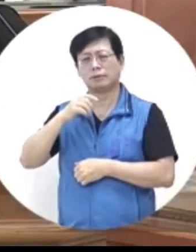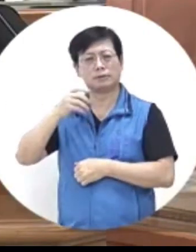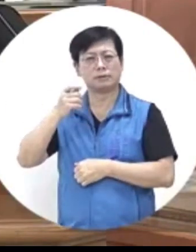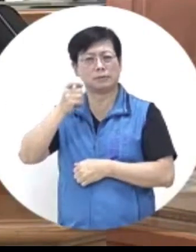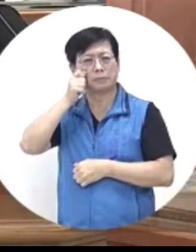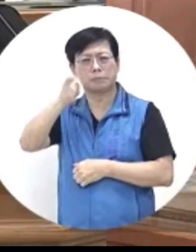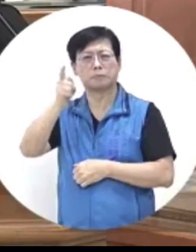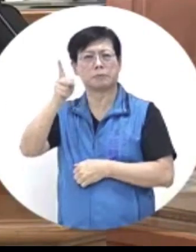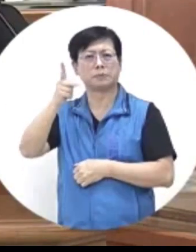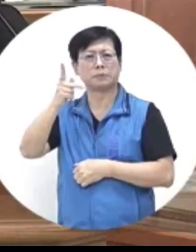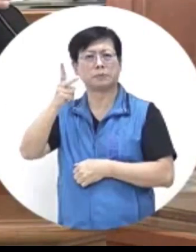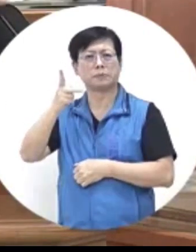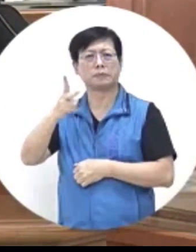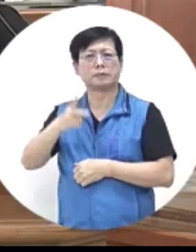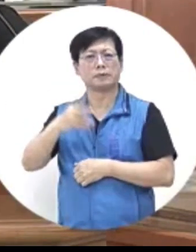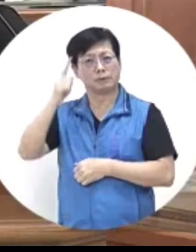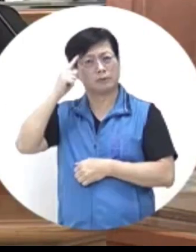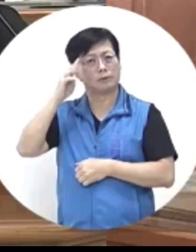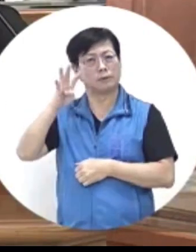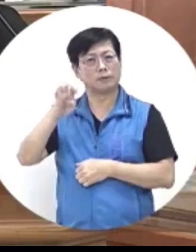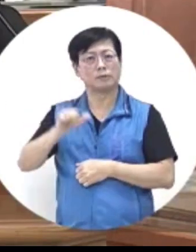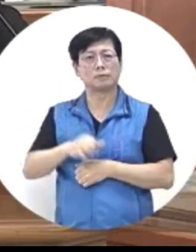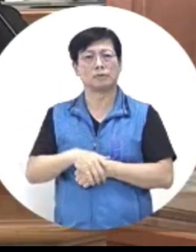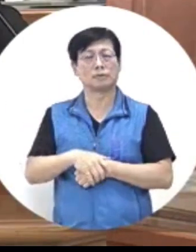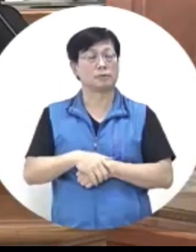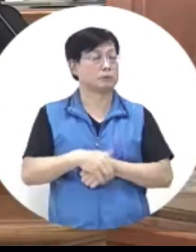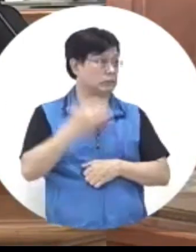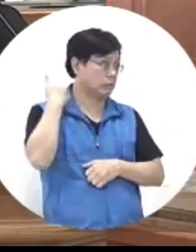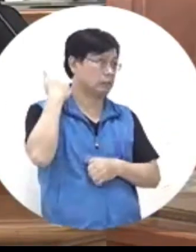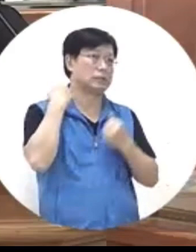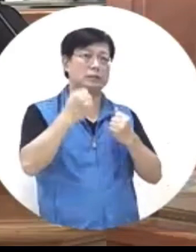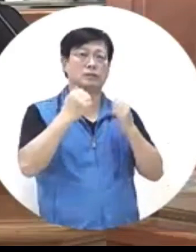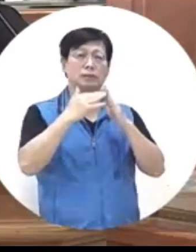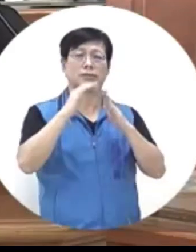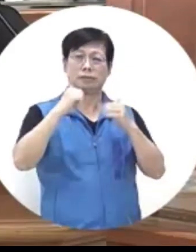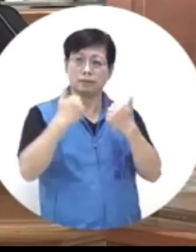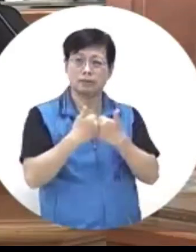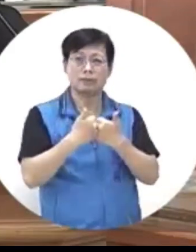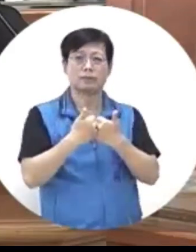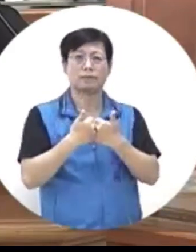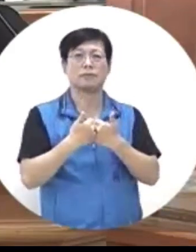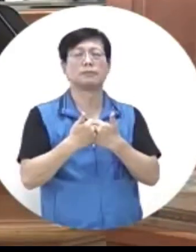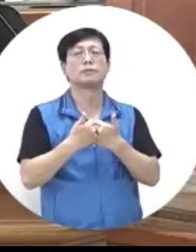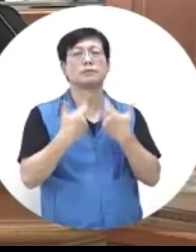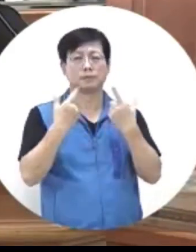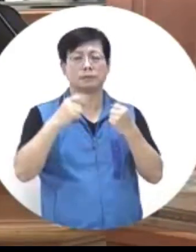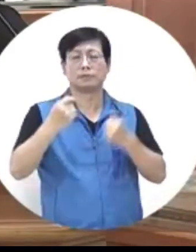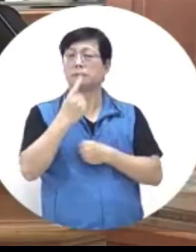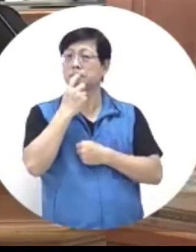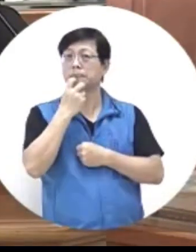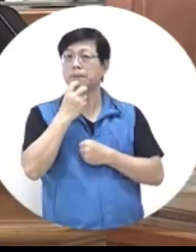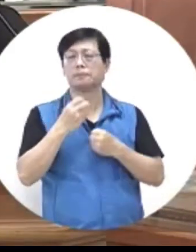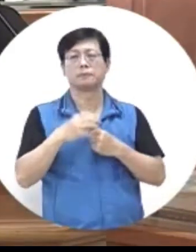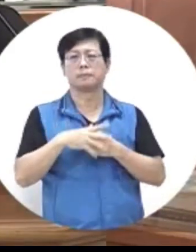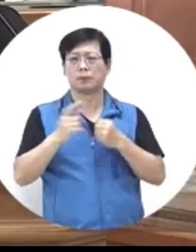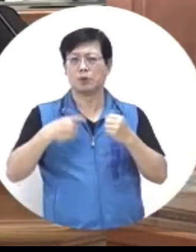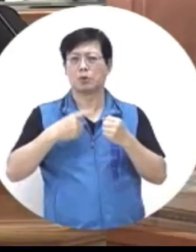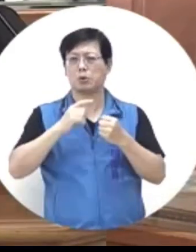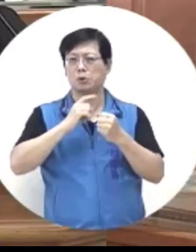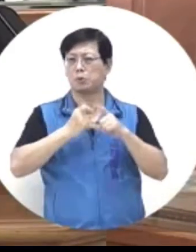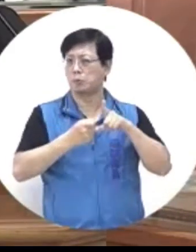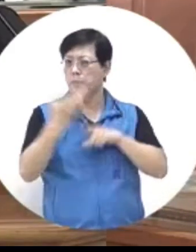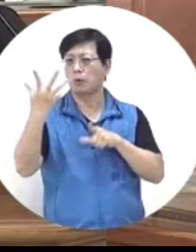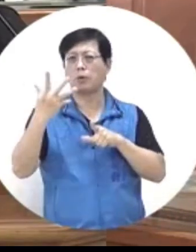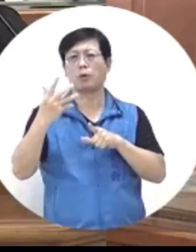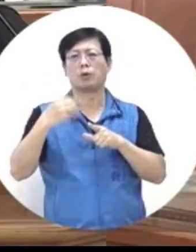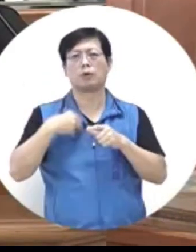了， 因为当时在议会也在 市长 这个中央有相关公布的